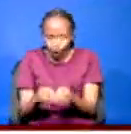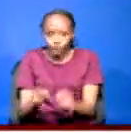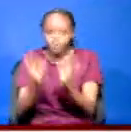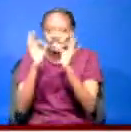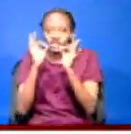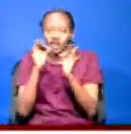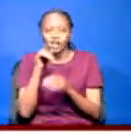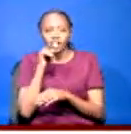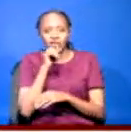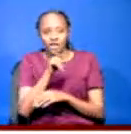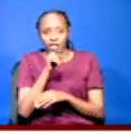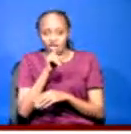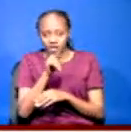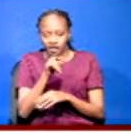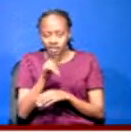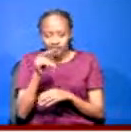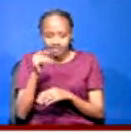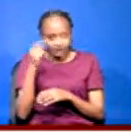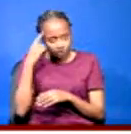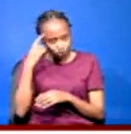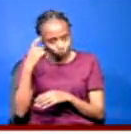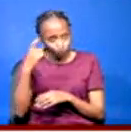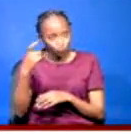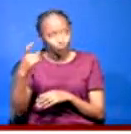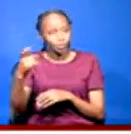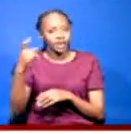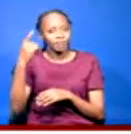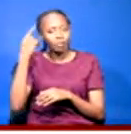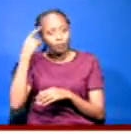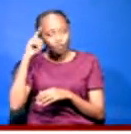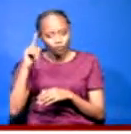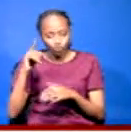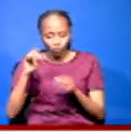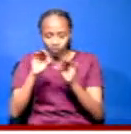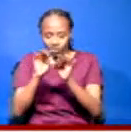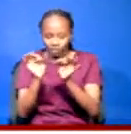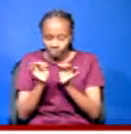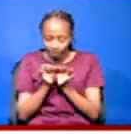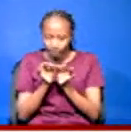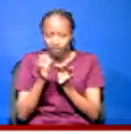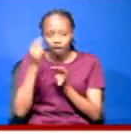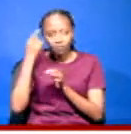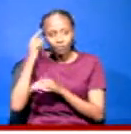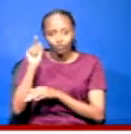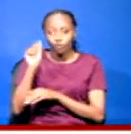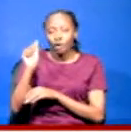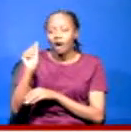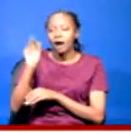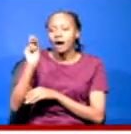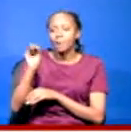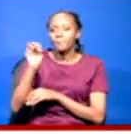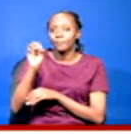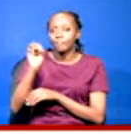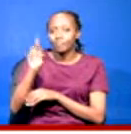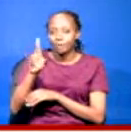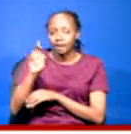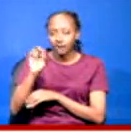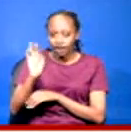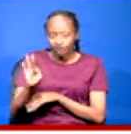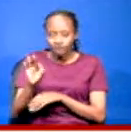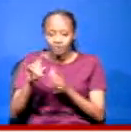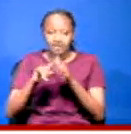kuafikia ndoto yetu sisi kama wanafamilia wa AMREF katika kuanzishwa rasmi